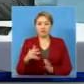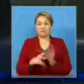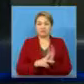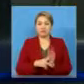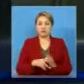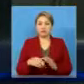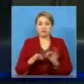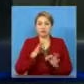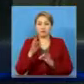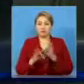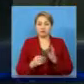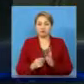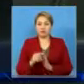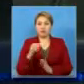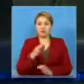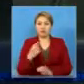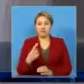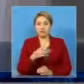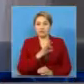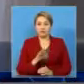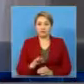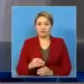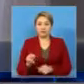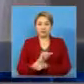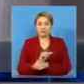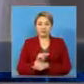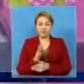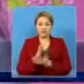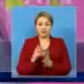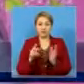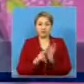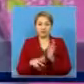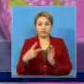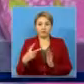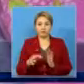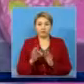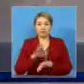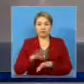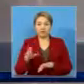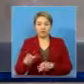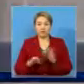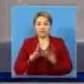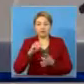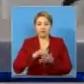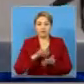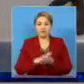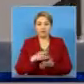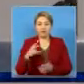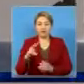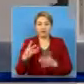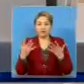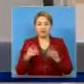Суточная динамика прироста 0,1%. На лечении находится 83 пациента. Также за сутки зарегистрировано 2